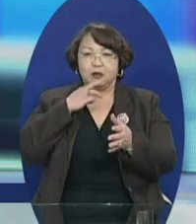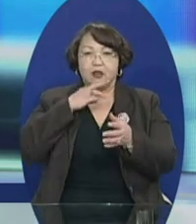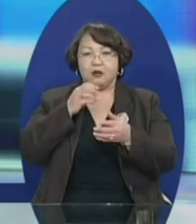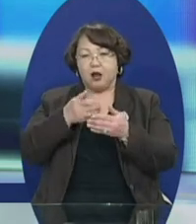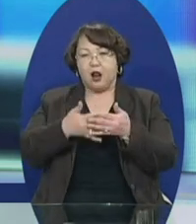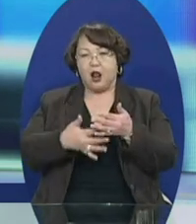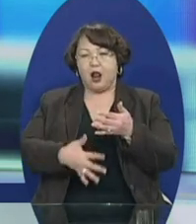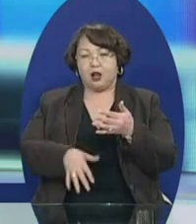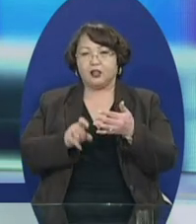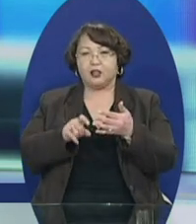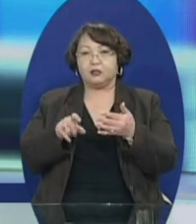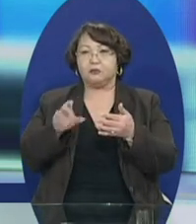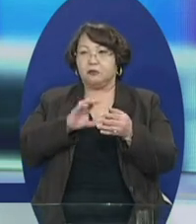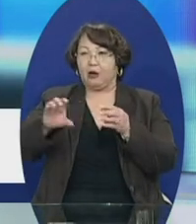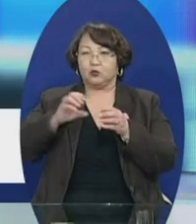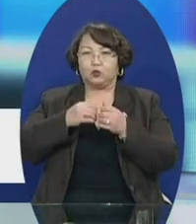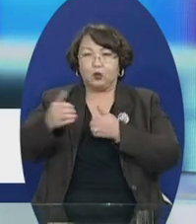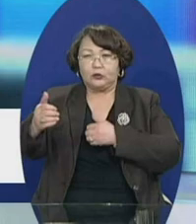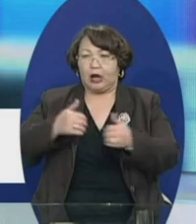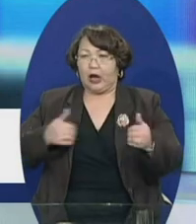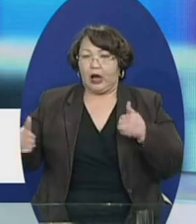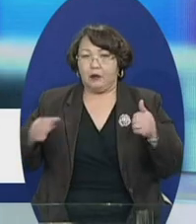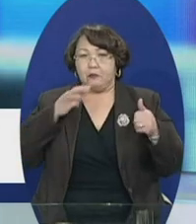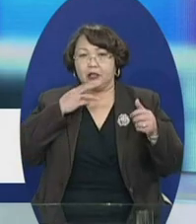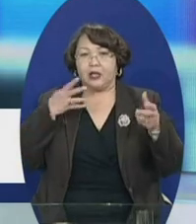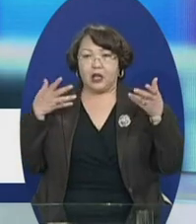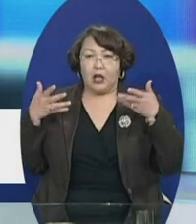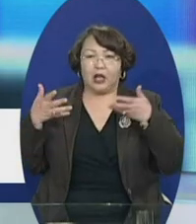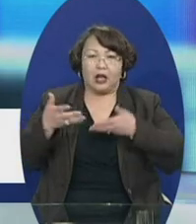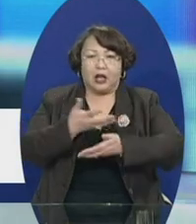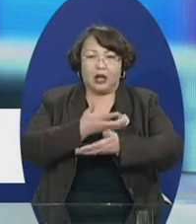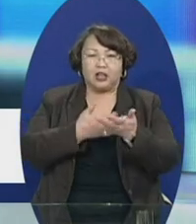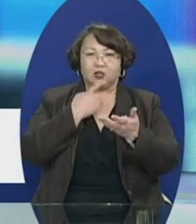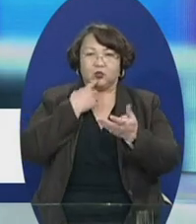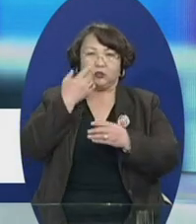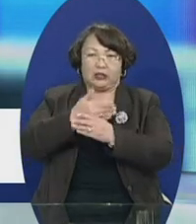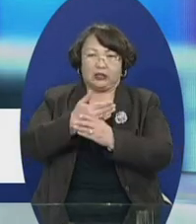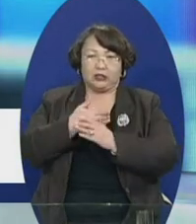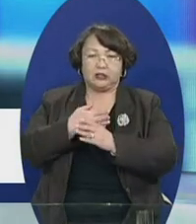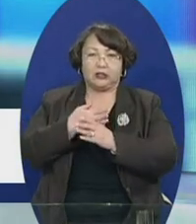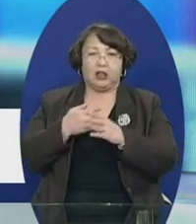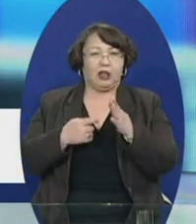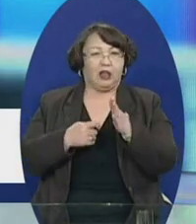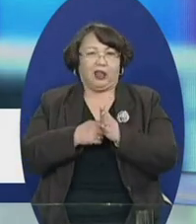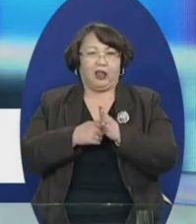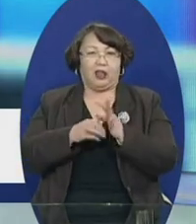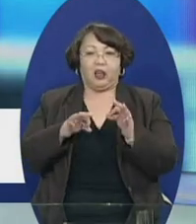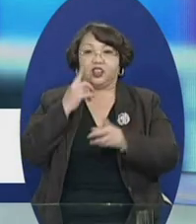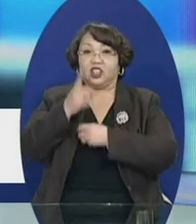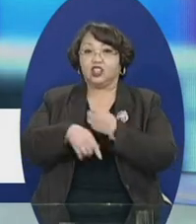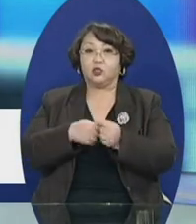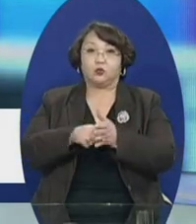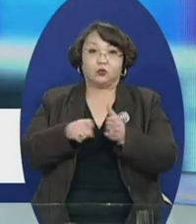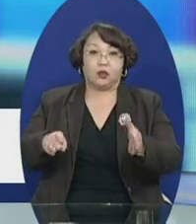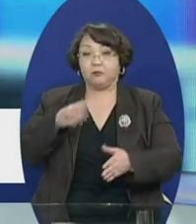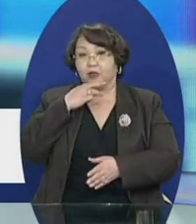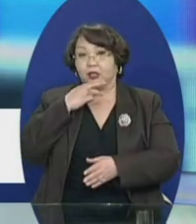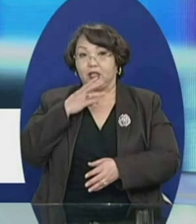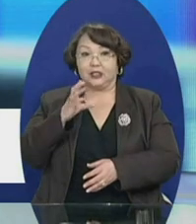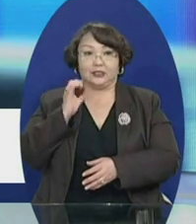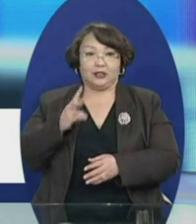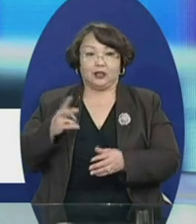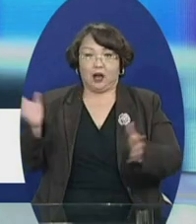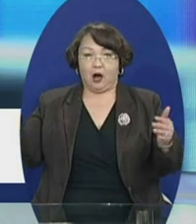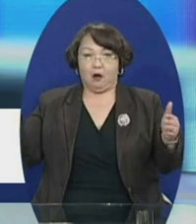байгууллагуудад тус тусдаа хөгжүүлж хоорондоо мэдээллийн солилцох болж хязгаарлагдмал байсан байна. Тэгвэл нэг жилийн хугацаанд мэдээллийн санг